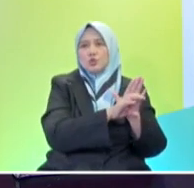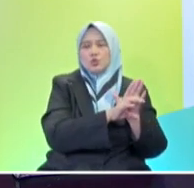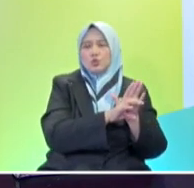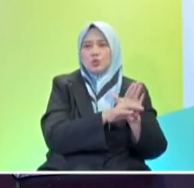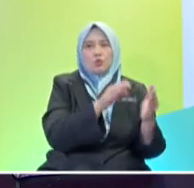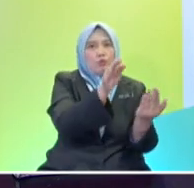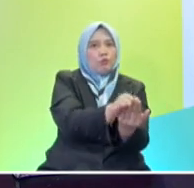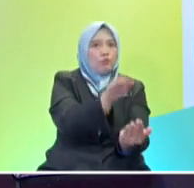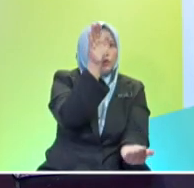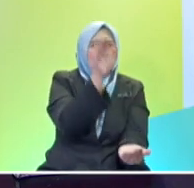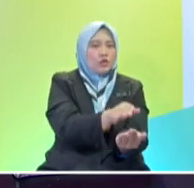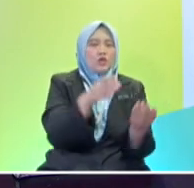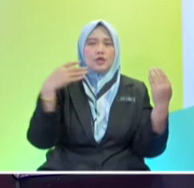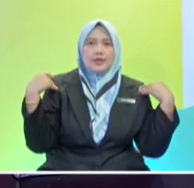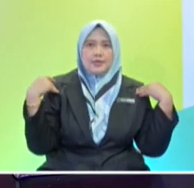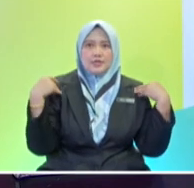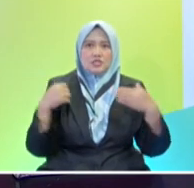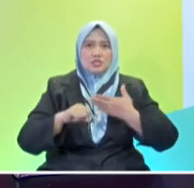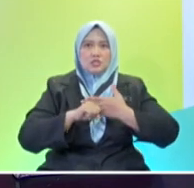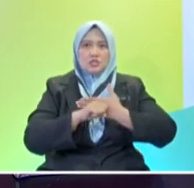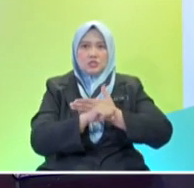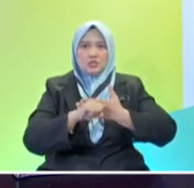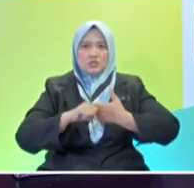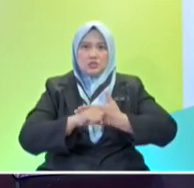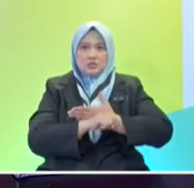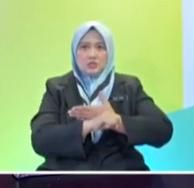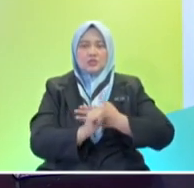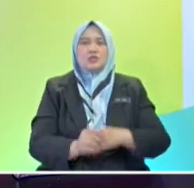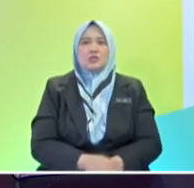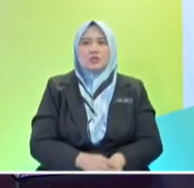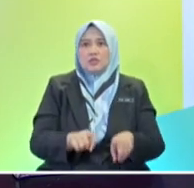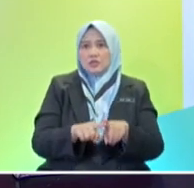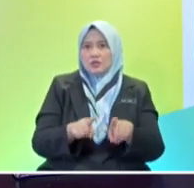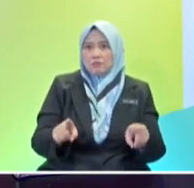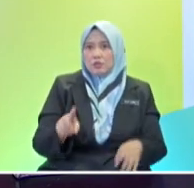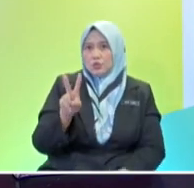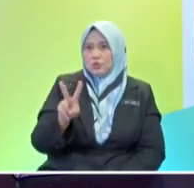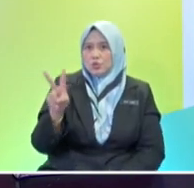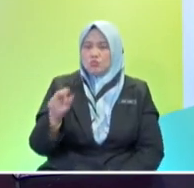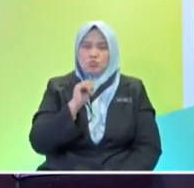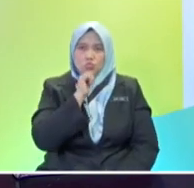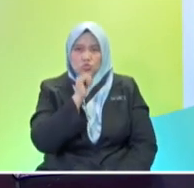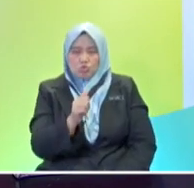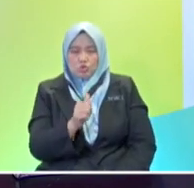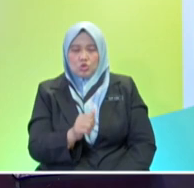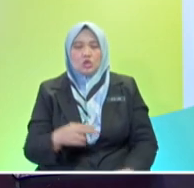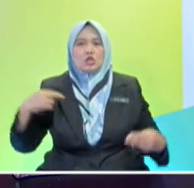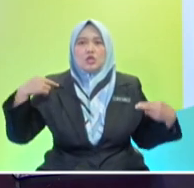Okey. Begitu juga dengan ikan. Ikan juga mempunyai sisik. Tetapi mereka juga bukan haiwan yang